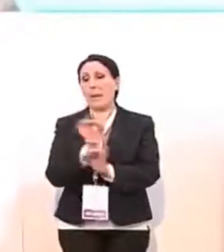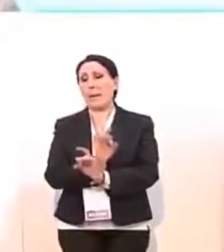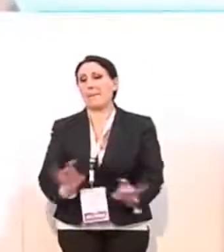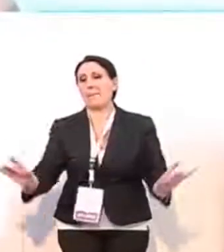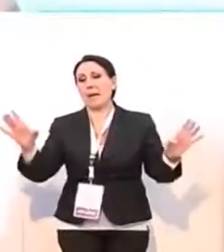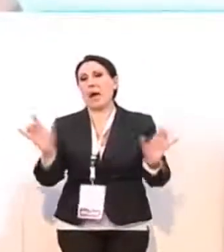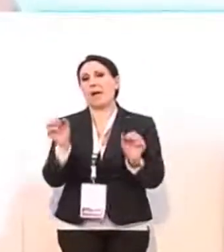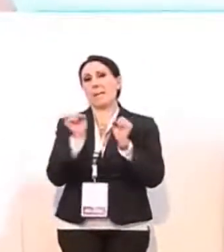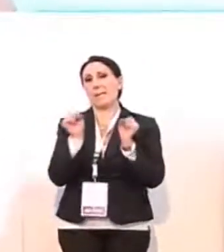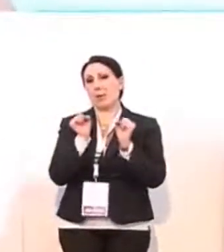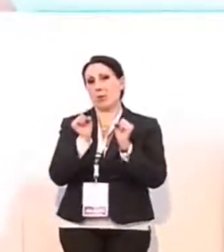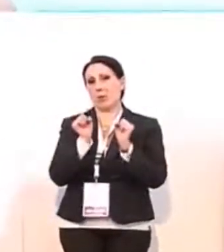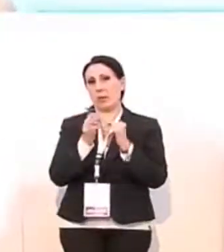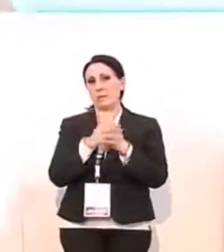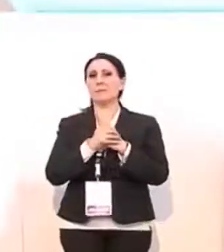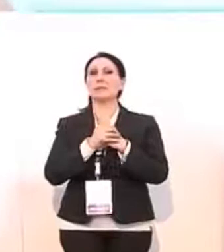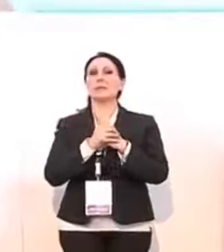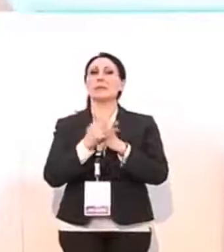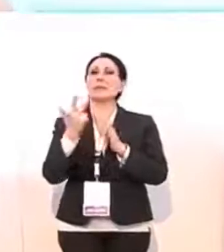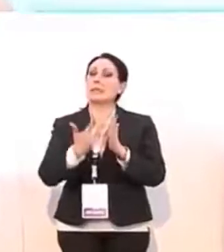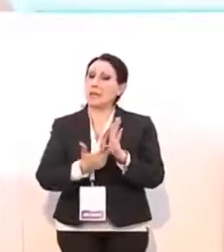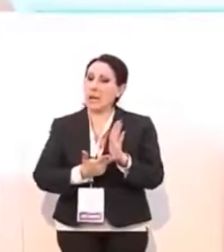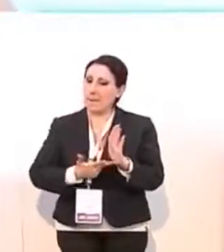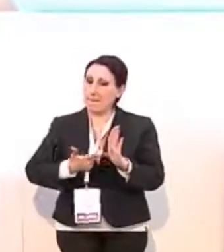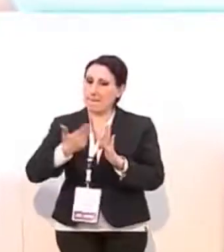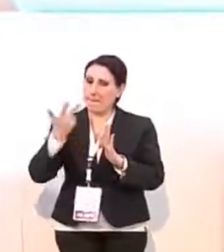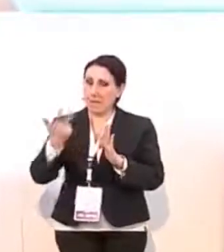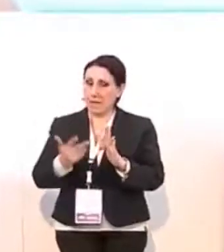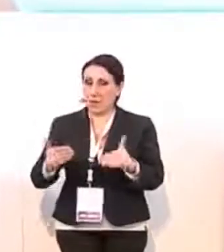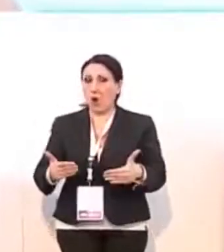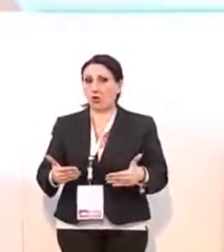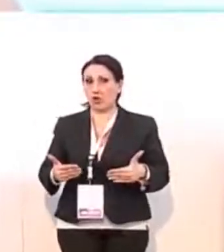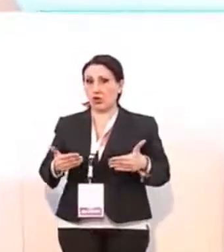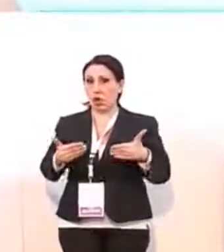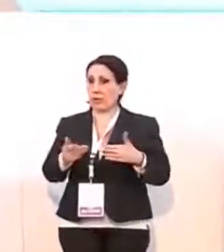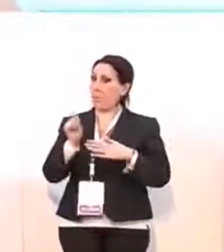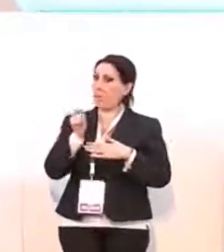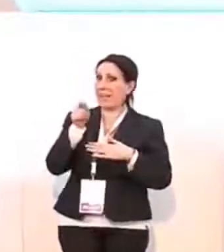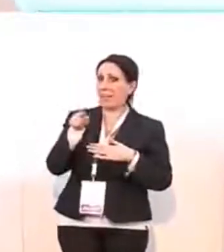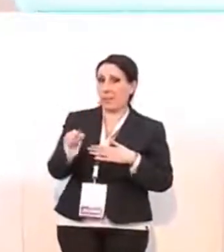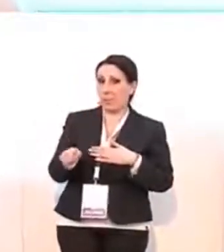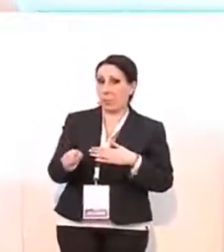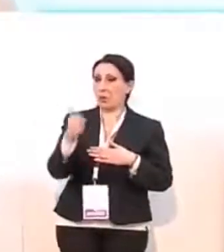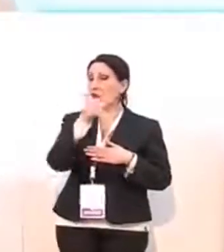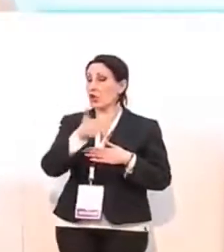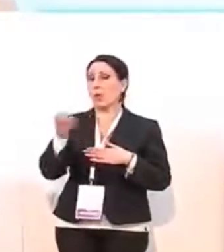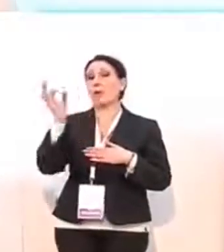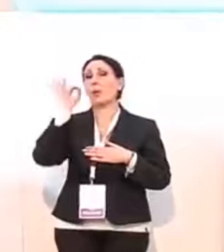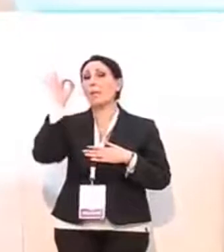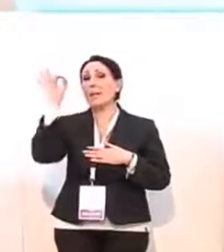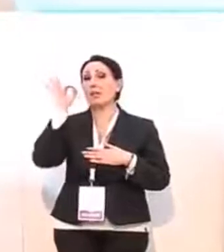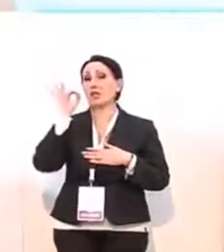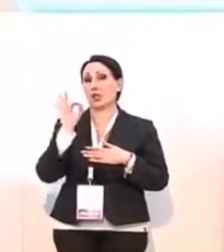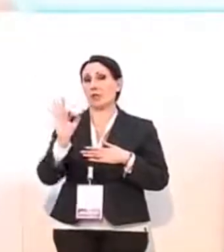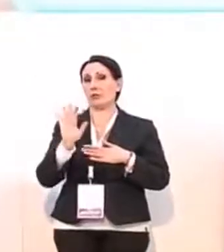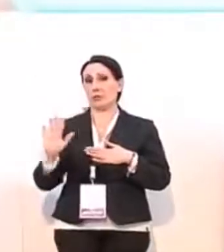sostenere la loro denuncia. 3 mesi di congedo retribuito al 100%, che è